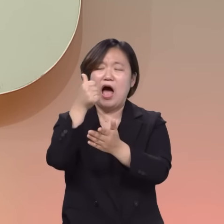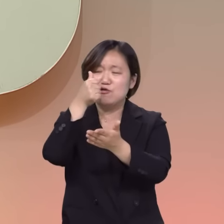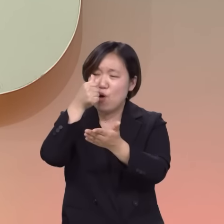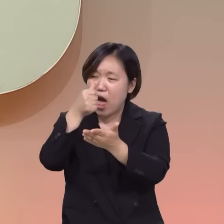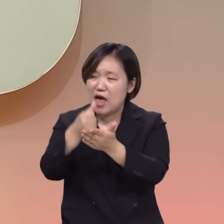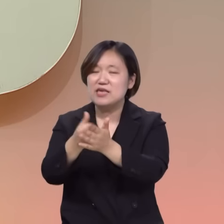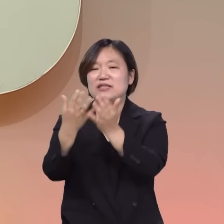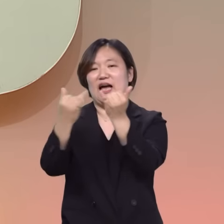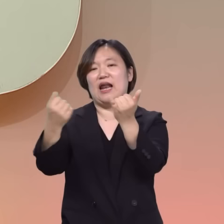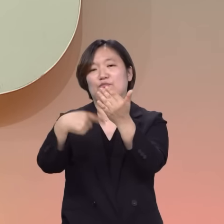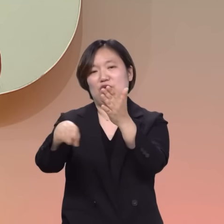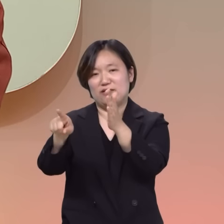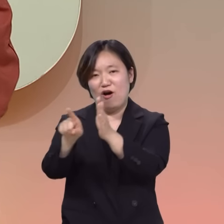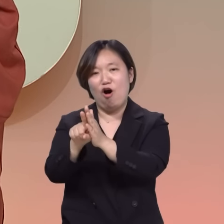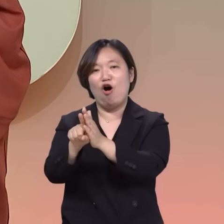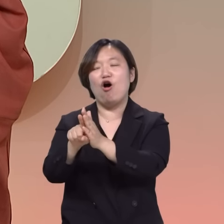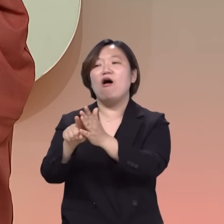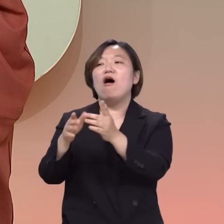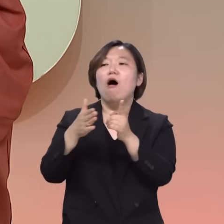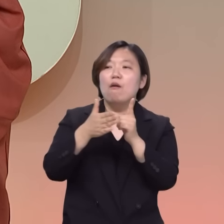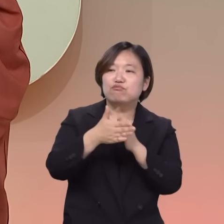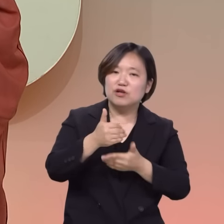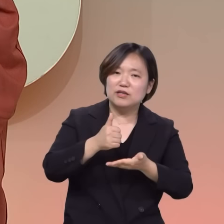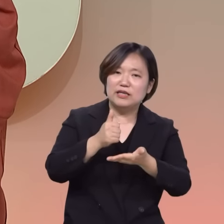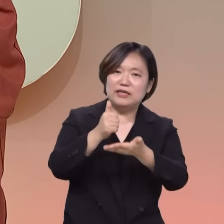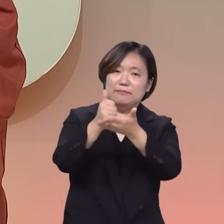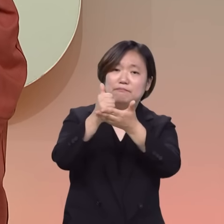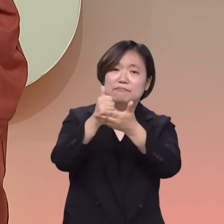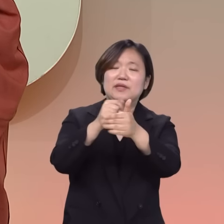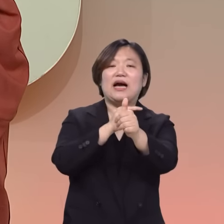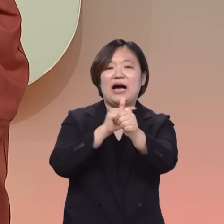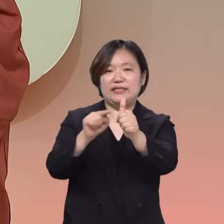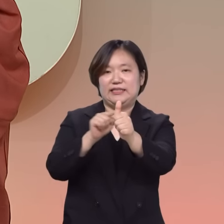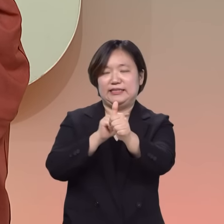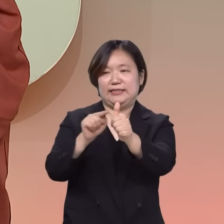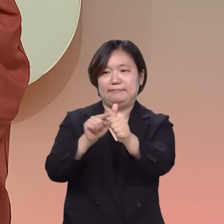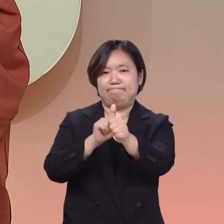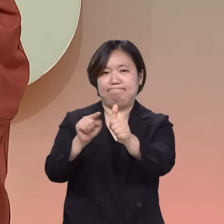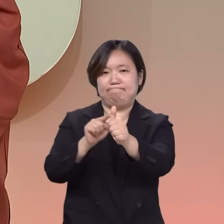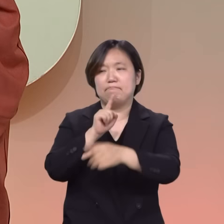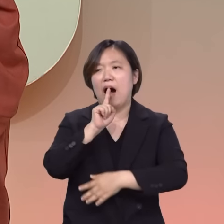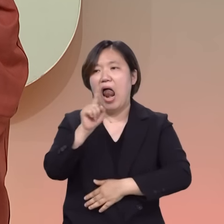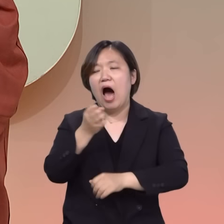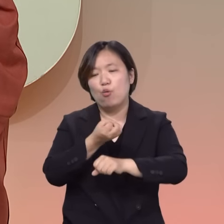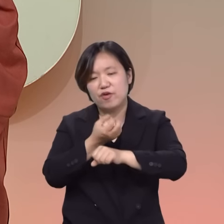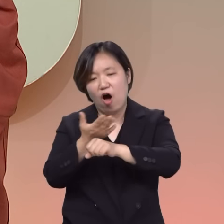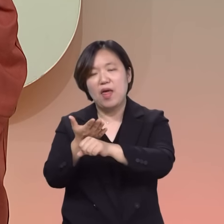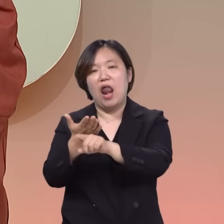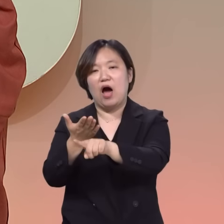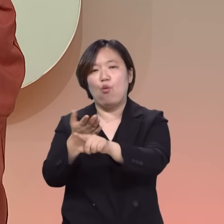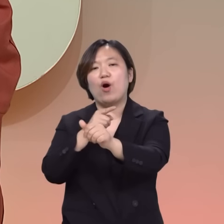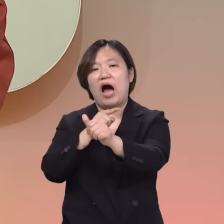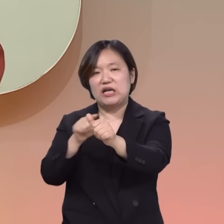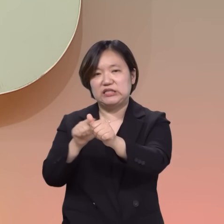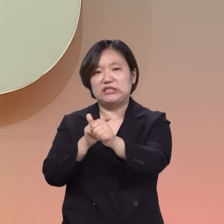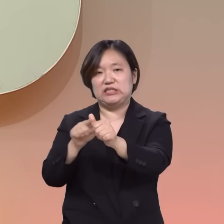재소자들에게 어 부처님의 소중한 가르침을 전달하고 그렇게 널리